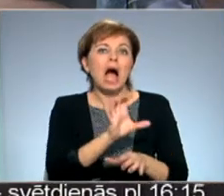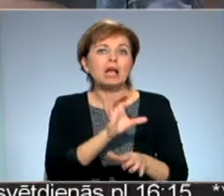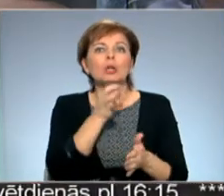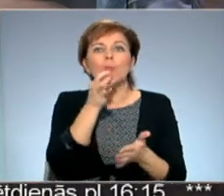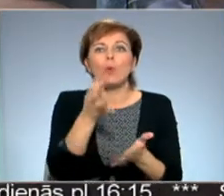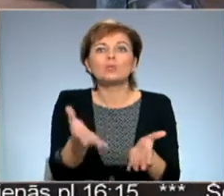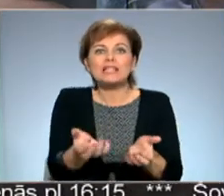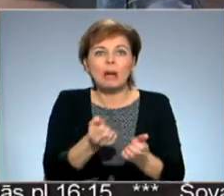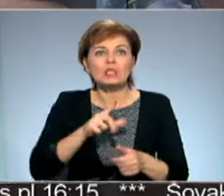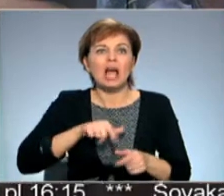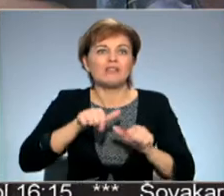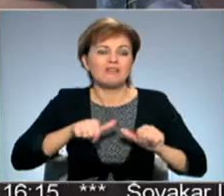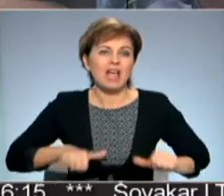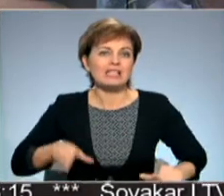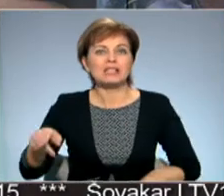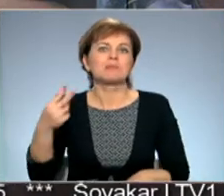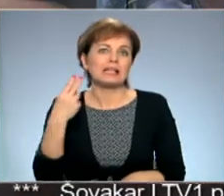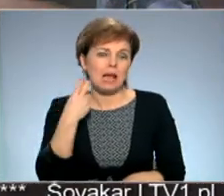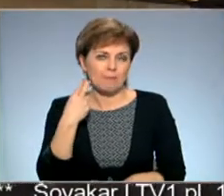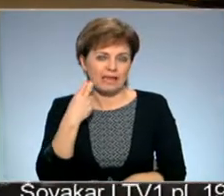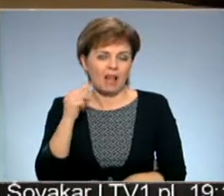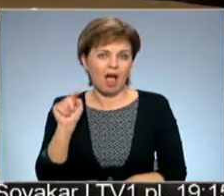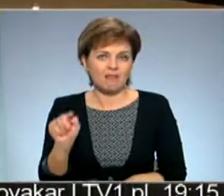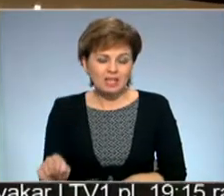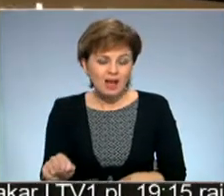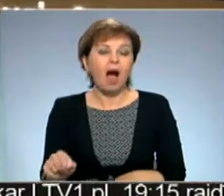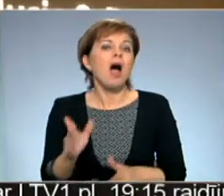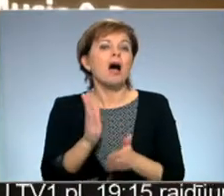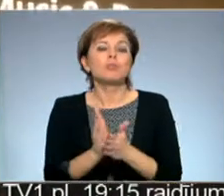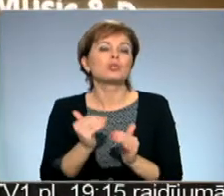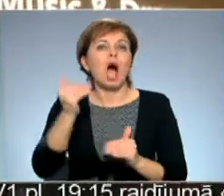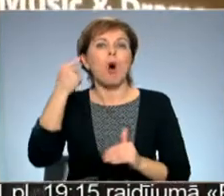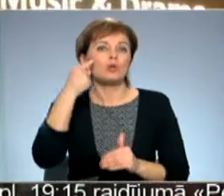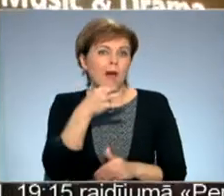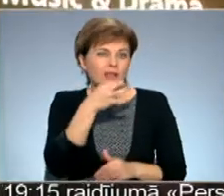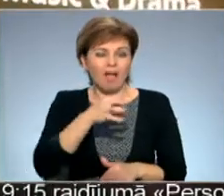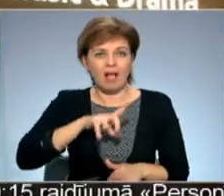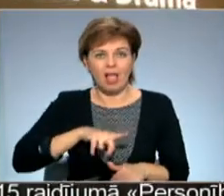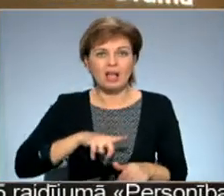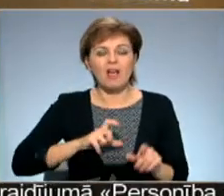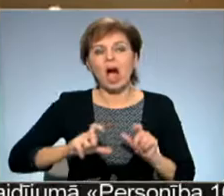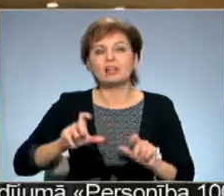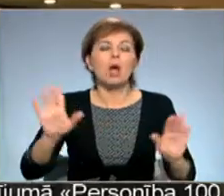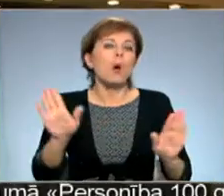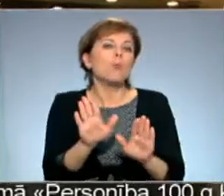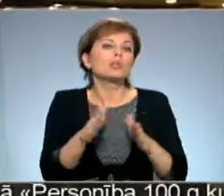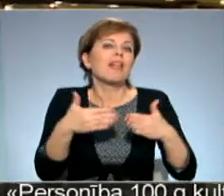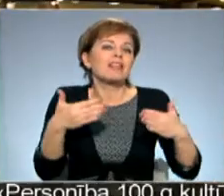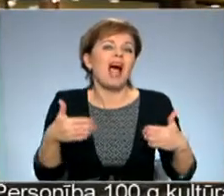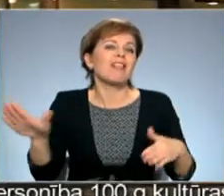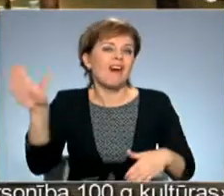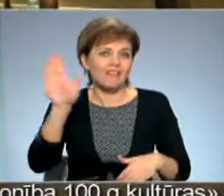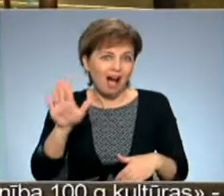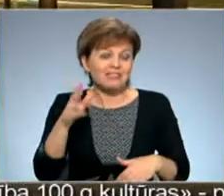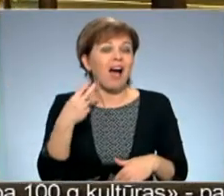No Londonas ziņo Madara Rudzīte. Nebūs augstprātīgi sacīt, ka Latvija ir akadēmiskās mūzikas lielvalsts, un tomēr